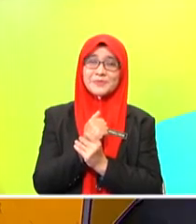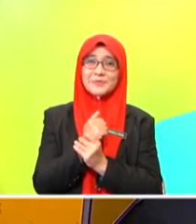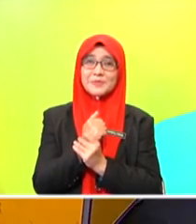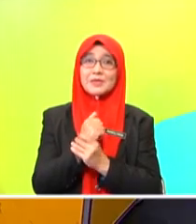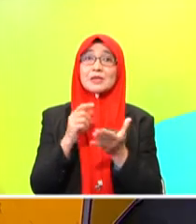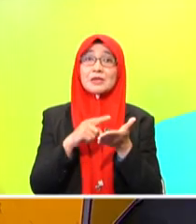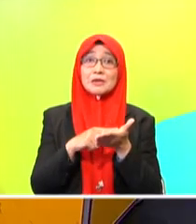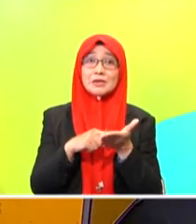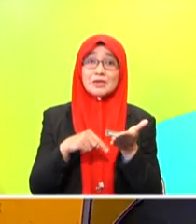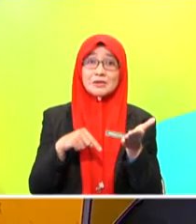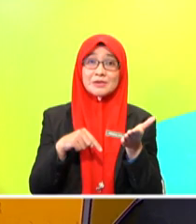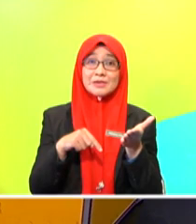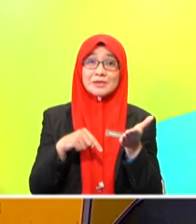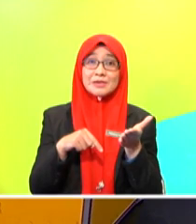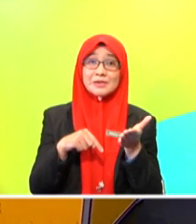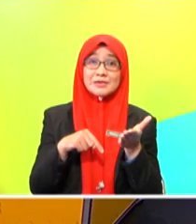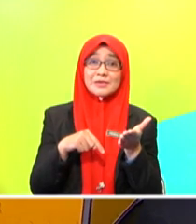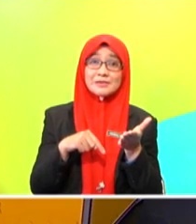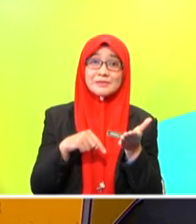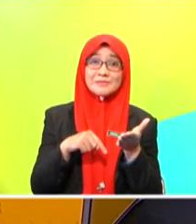tu? Okey.